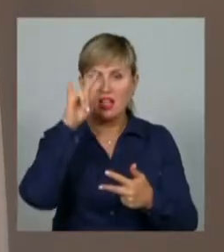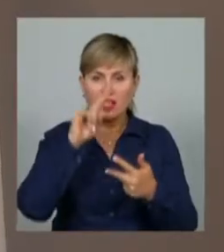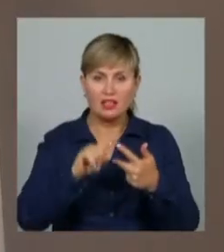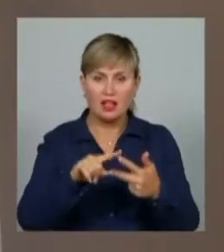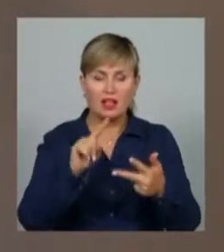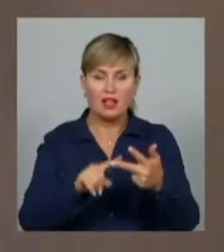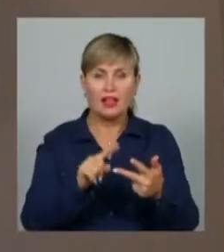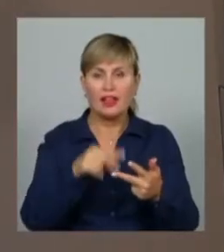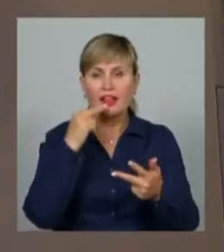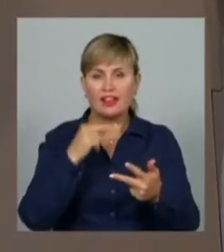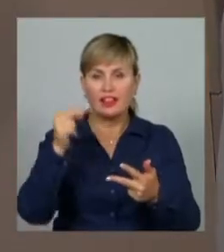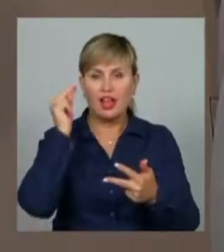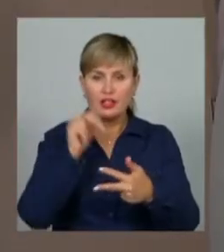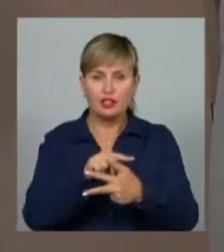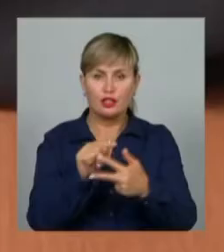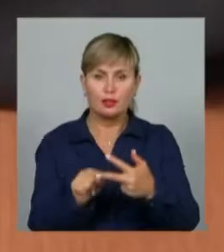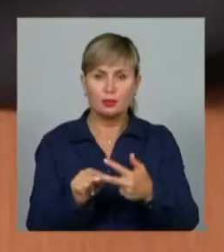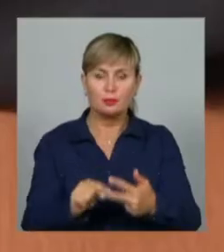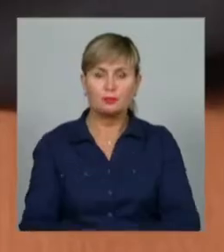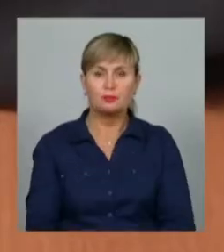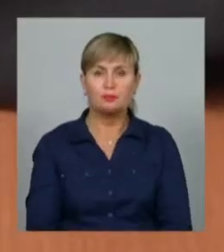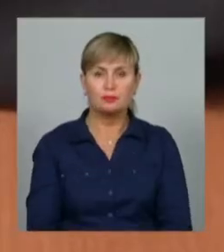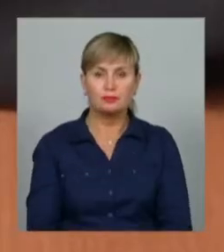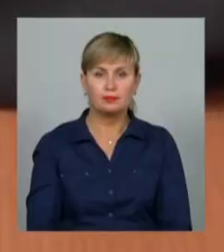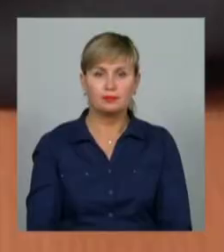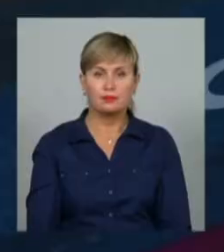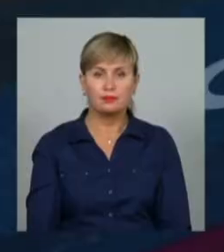или китайская «Хаятвакс».